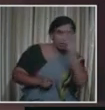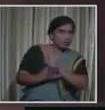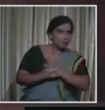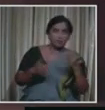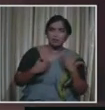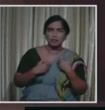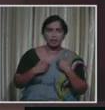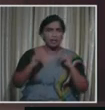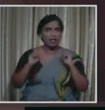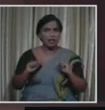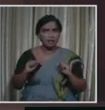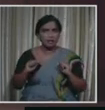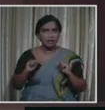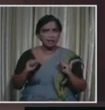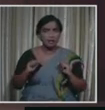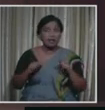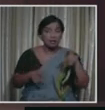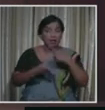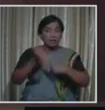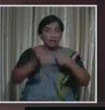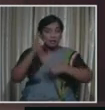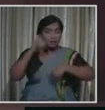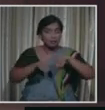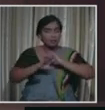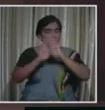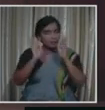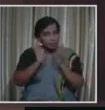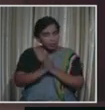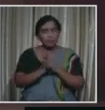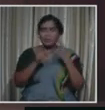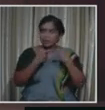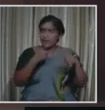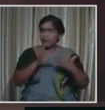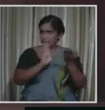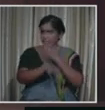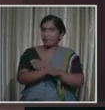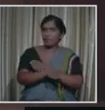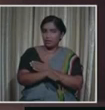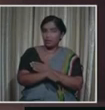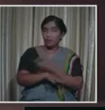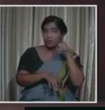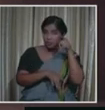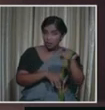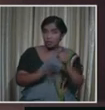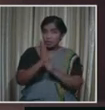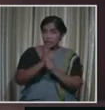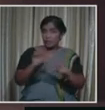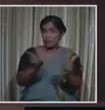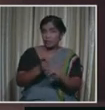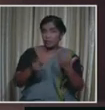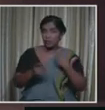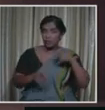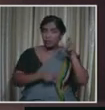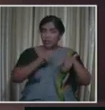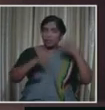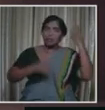මොකක් වෙනුවෙන්ද මේ මැතිවරණ හැම මැතිවරණකදී පාහේ පහුගිය කාලේ Tamunasala mera kandai misu apai saudur gatani kalati